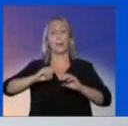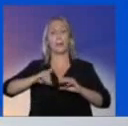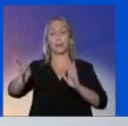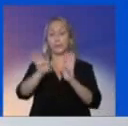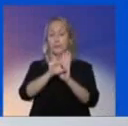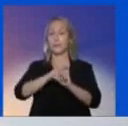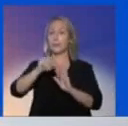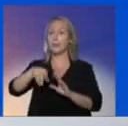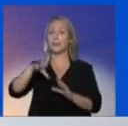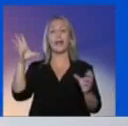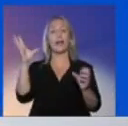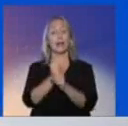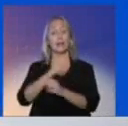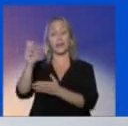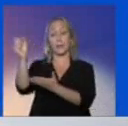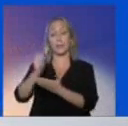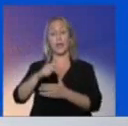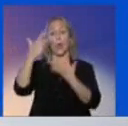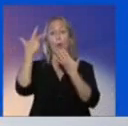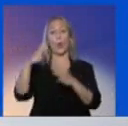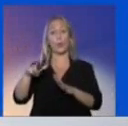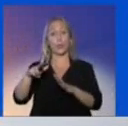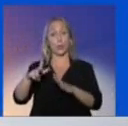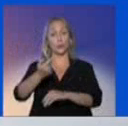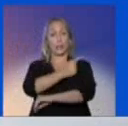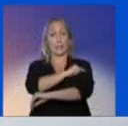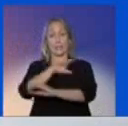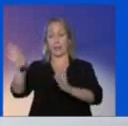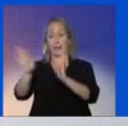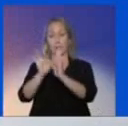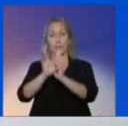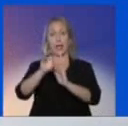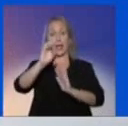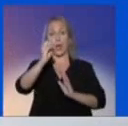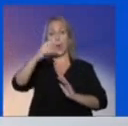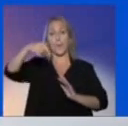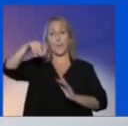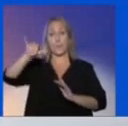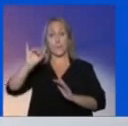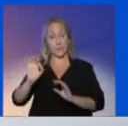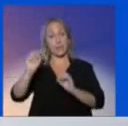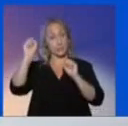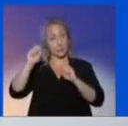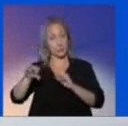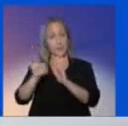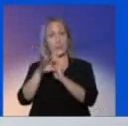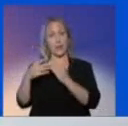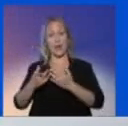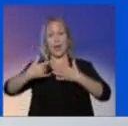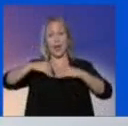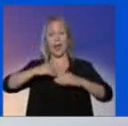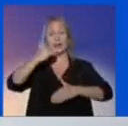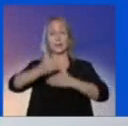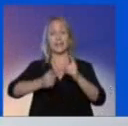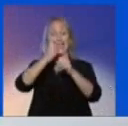βρει κάποια κονδύλια για να προσλάβουμε 800 γιατρούς στον ΕΟΠΗ για να υποστηρίξουμε την πρωτοβάθμια φροντίδα. Προχωρούν οι προσλήψεις στην ειδική